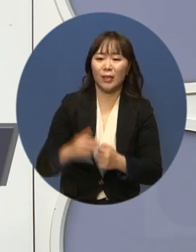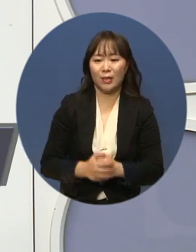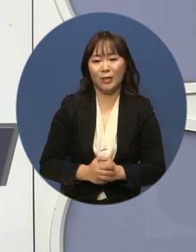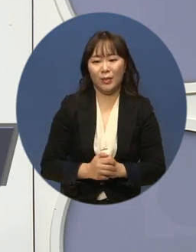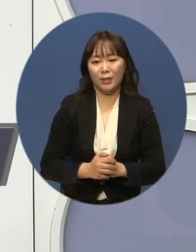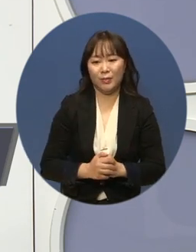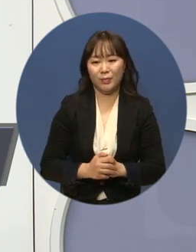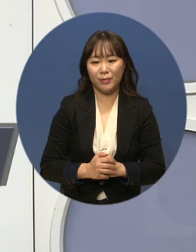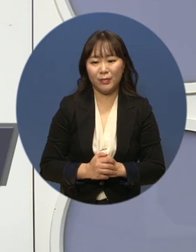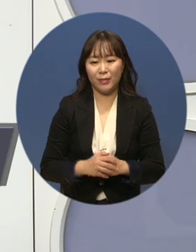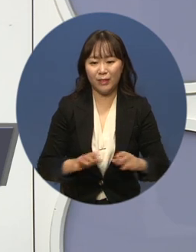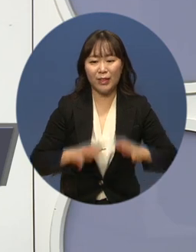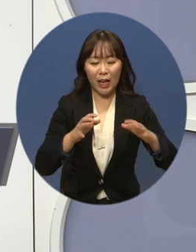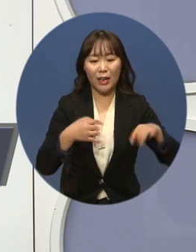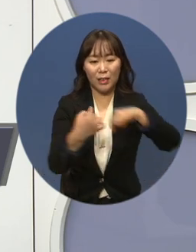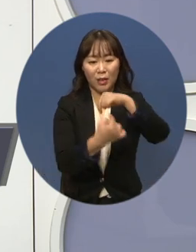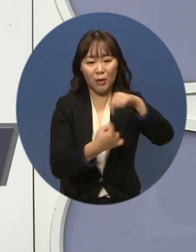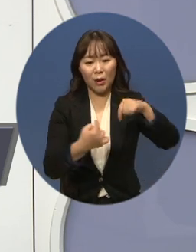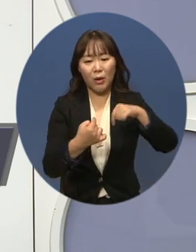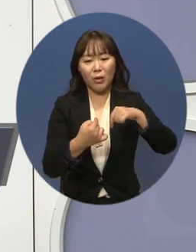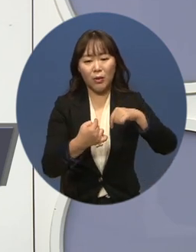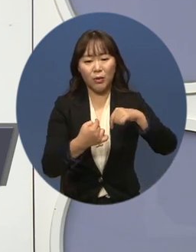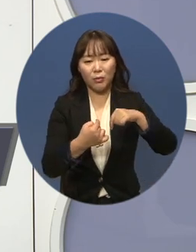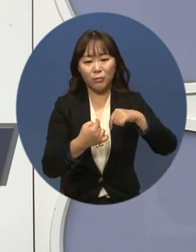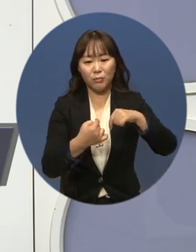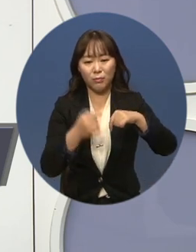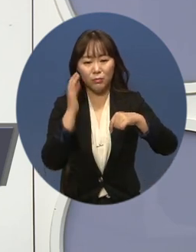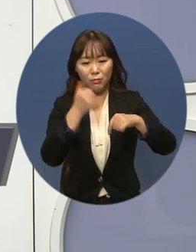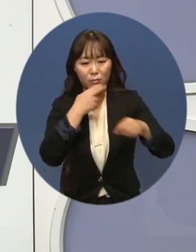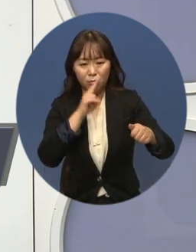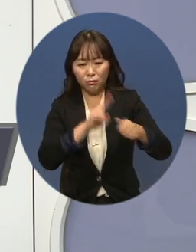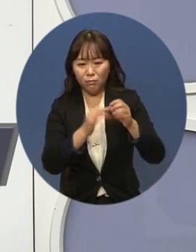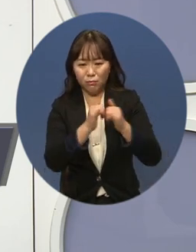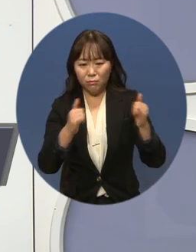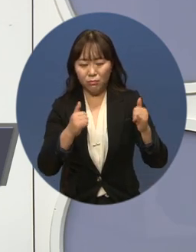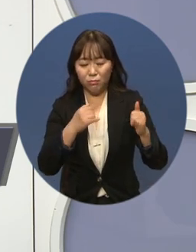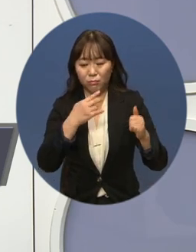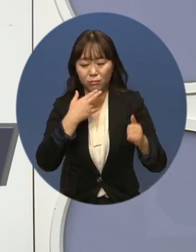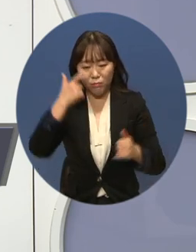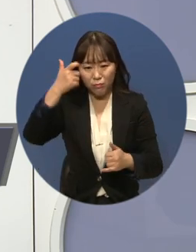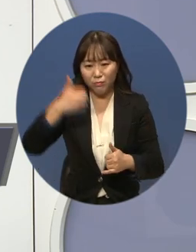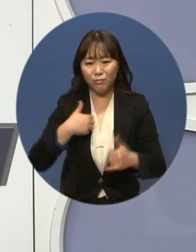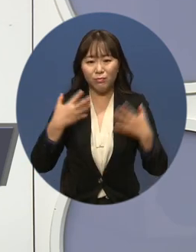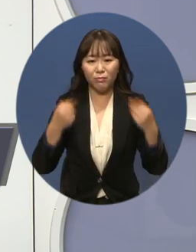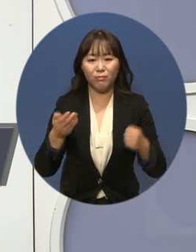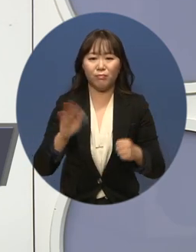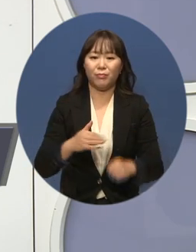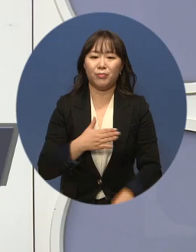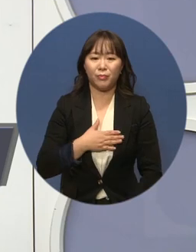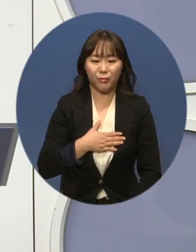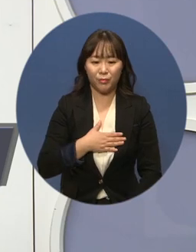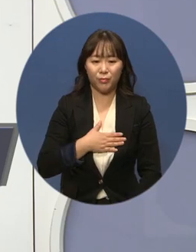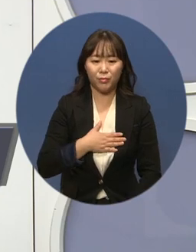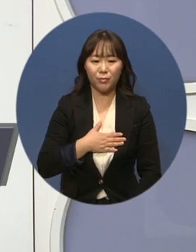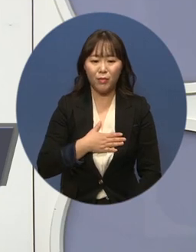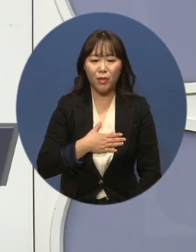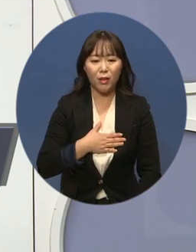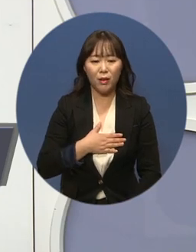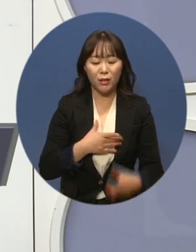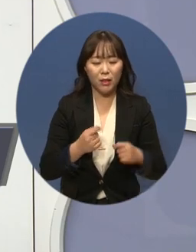이 나라 경영 대선에 좀 도전할 용의가 없냐 이런 물음들을 많이 하는데요. 적어도 정치인은